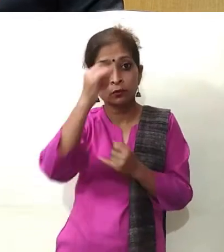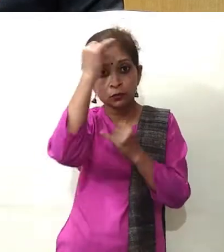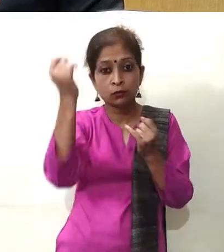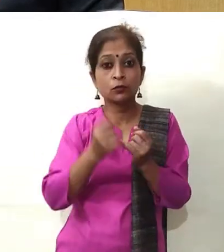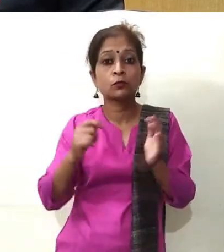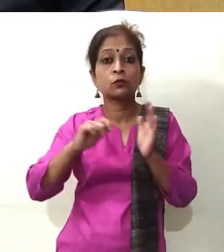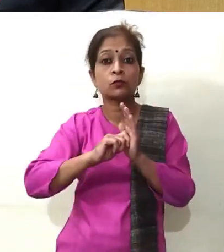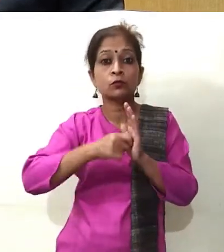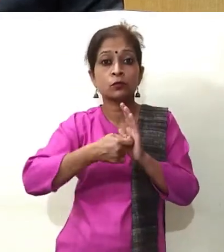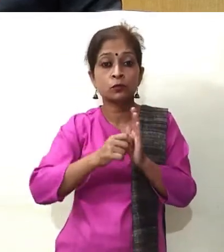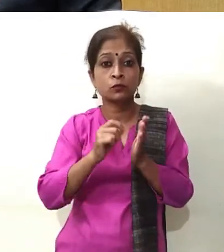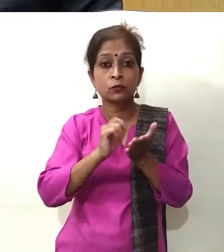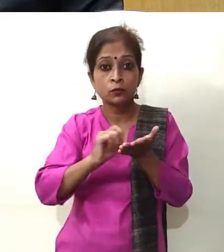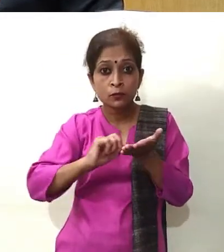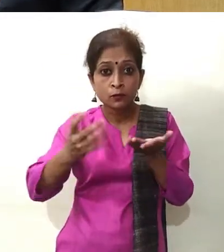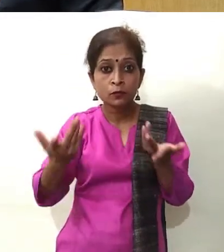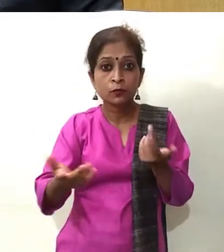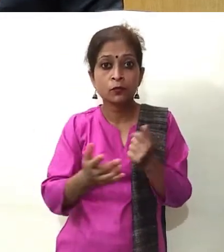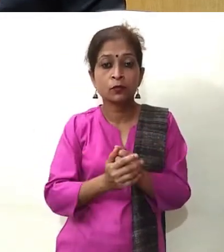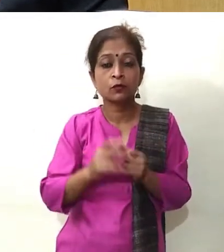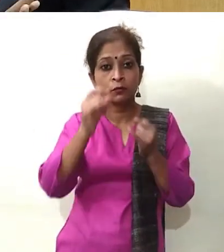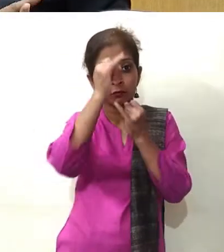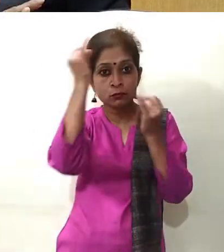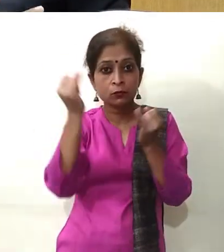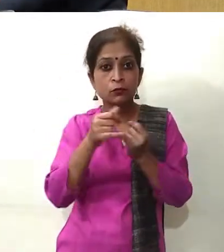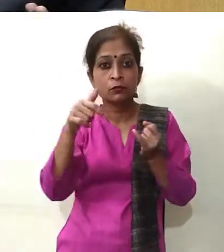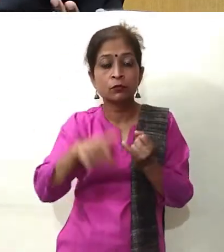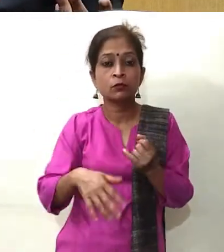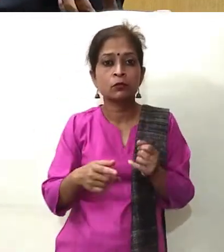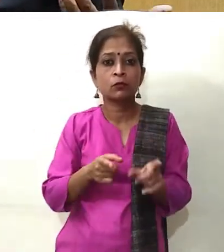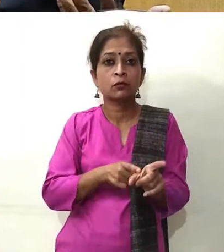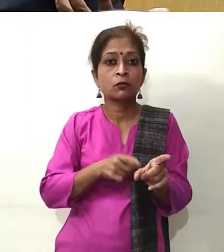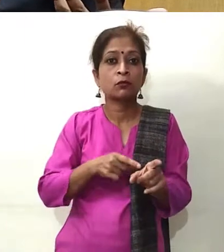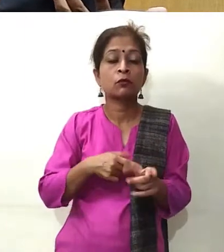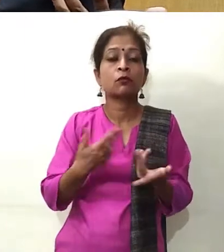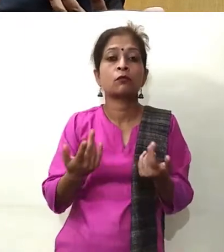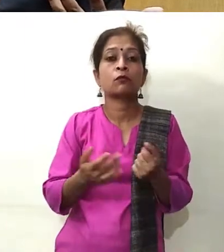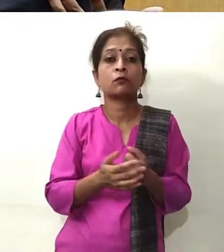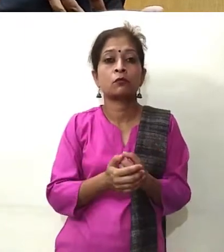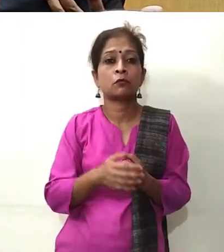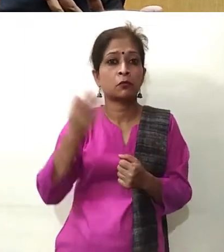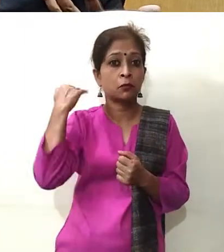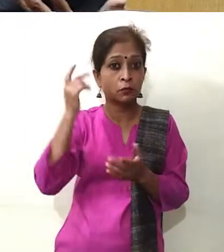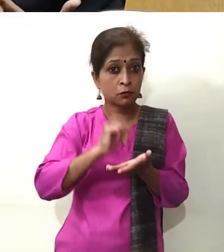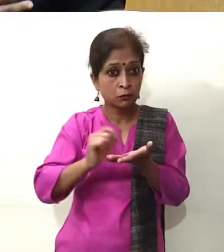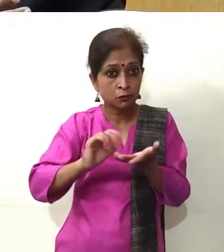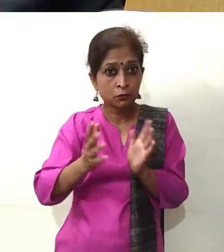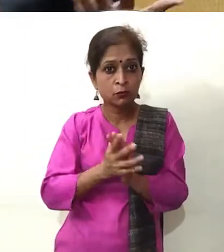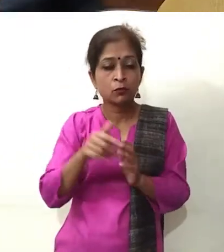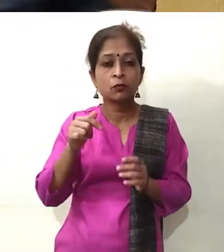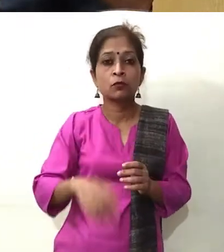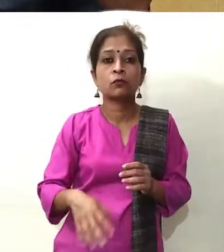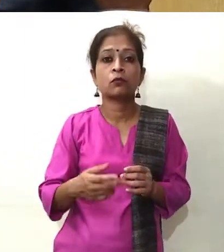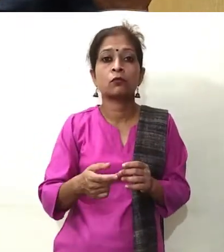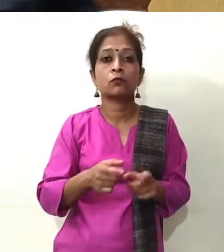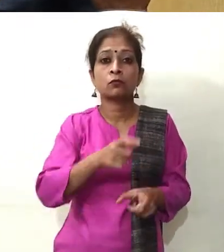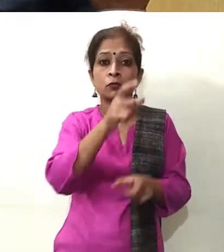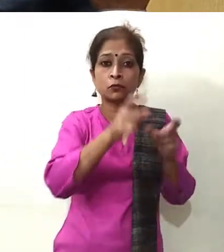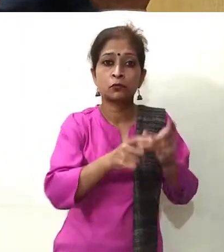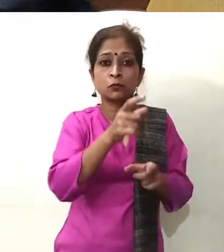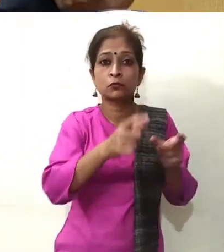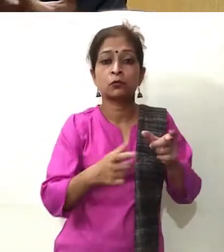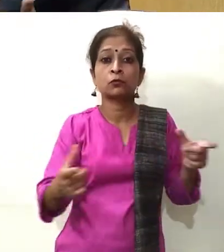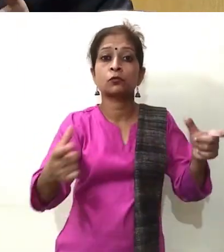को लिखा। एक ऐसा राष्ट्र जहां की 1600 जातियां रहती हैं, जी। कितने पर्व मनाए जाते